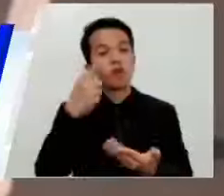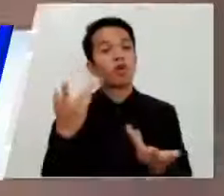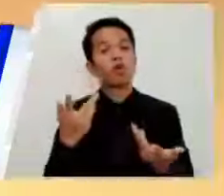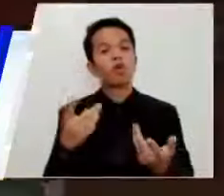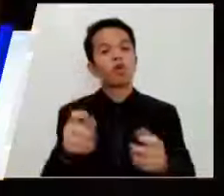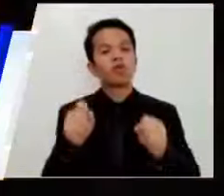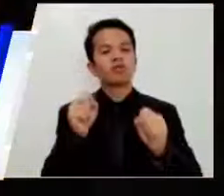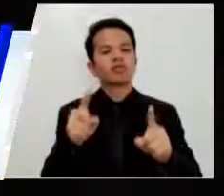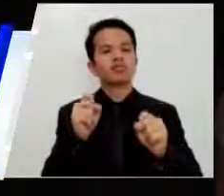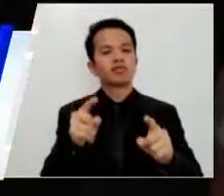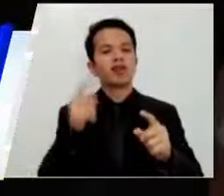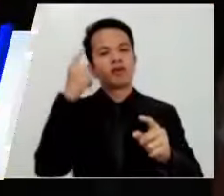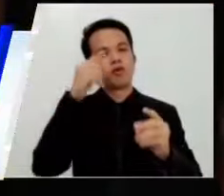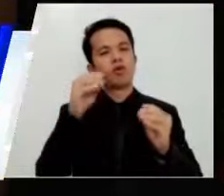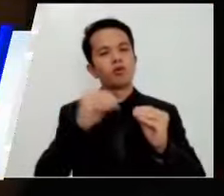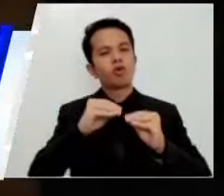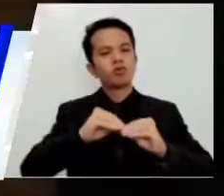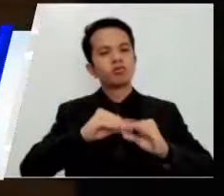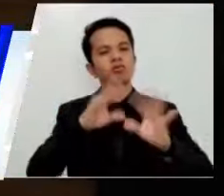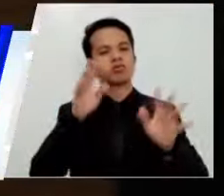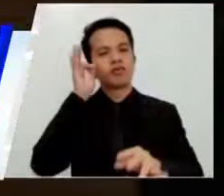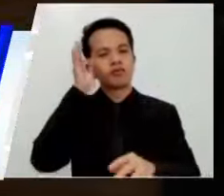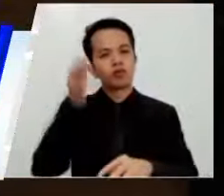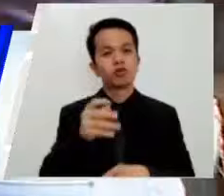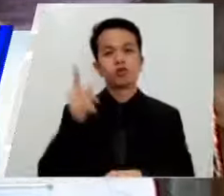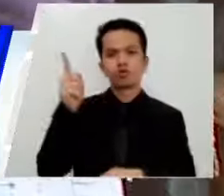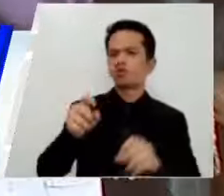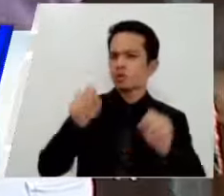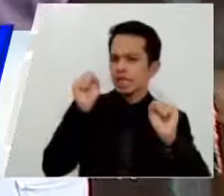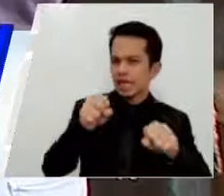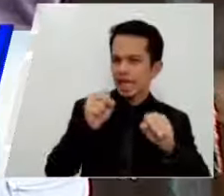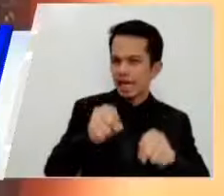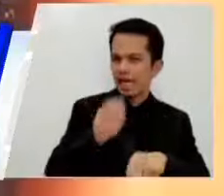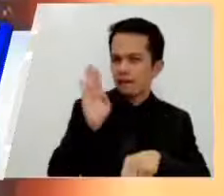brighter. Pwedeng-pwede kang magnegosyo.